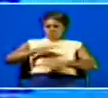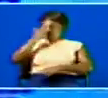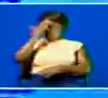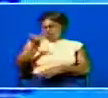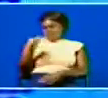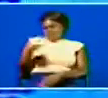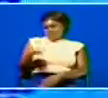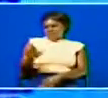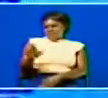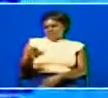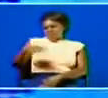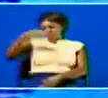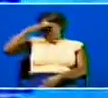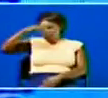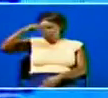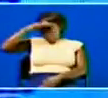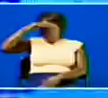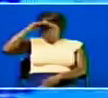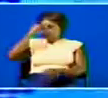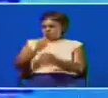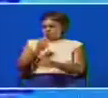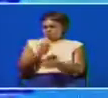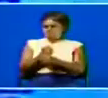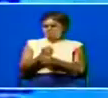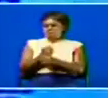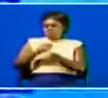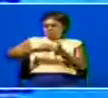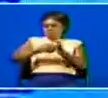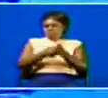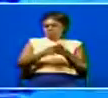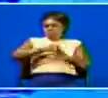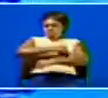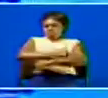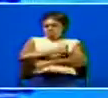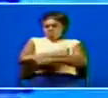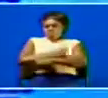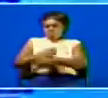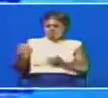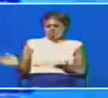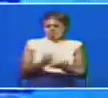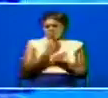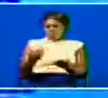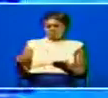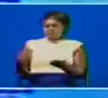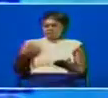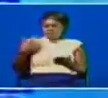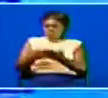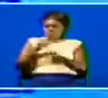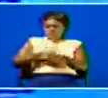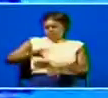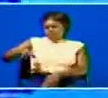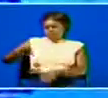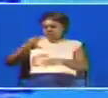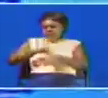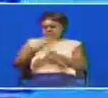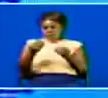kuwa yeye huwa mlevi kazini. Wazazi hao waliitia kufuli milango ya shule hiyo na kuwaondoa watoto wao hadi serikali ya kaunti itafute suluhu.